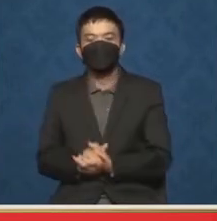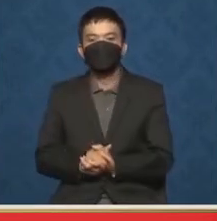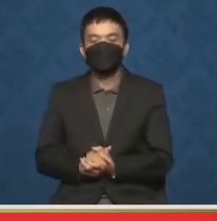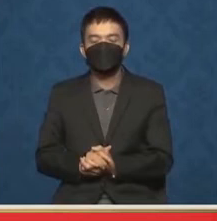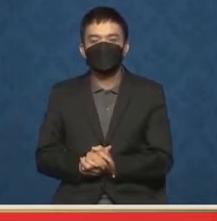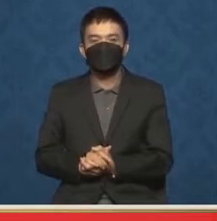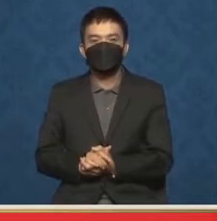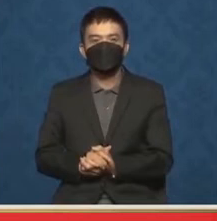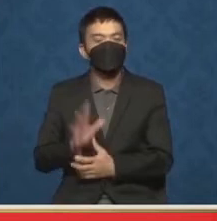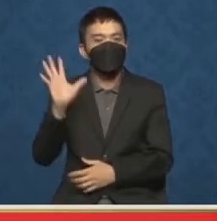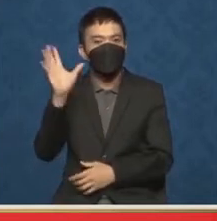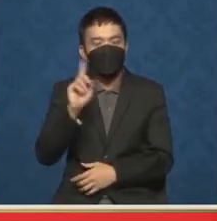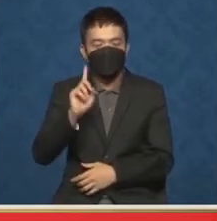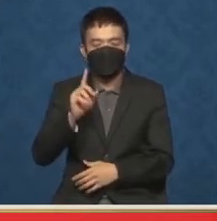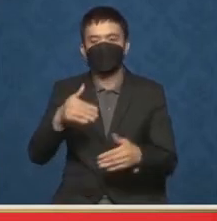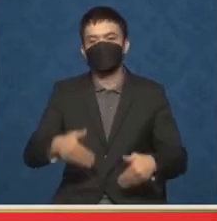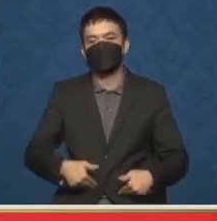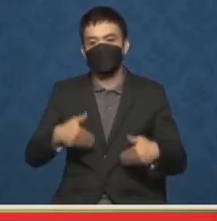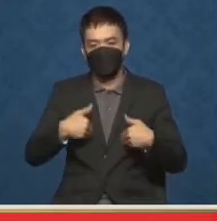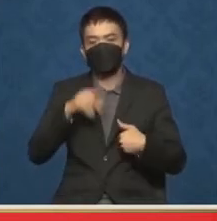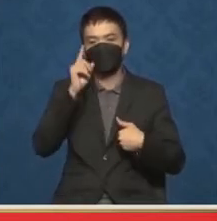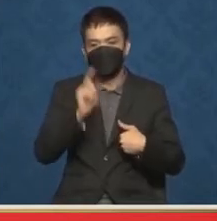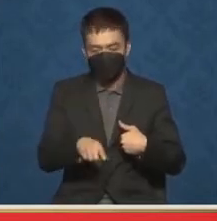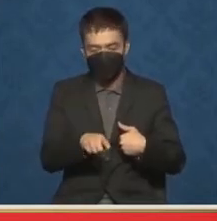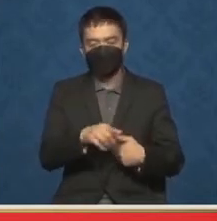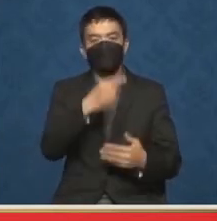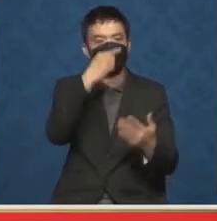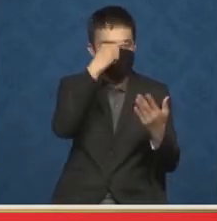มาจากสภาวะที่เป็จริงของพ้นบ้านอย่างไทย